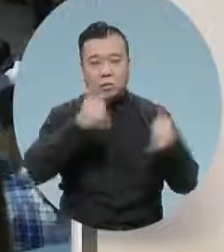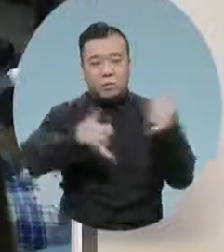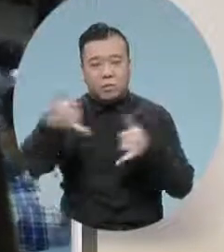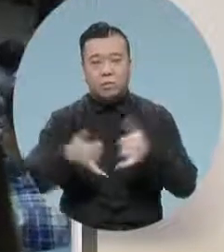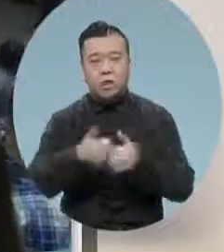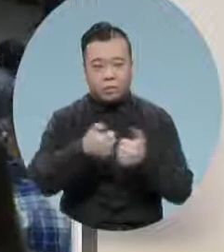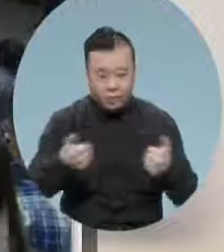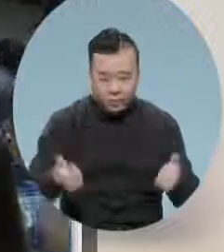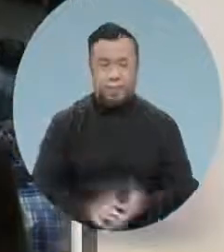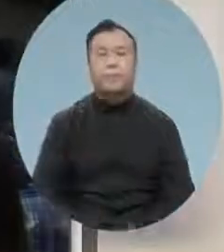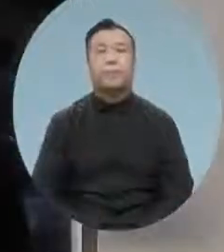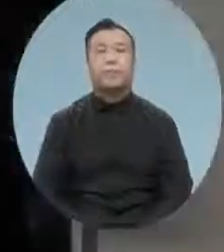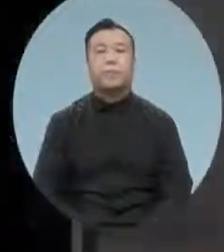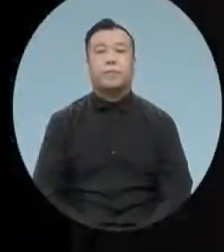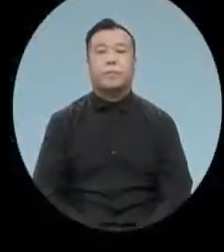多謝曬。